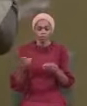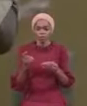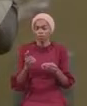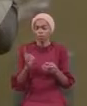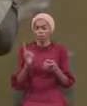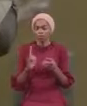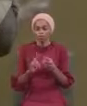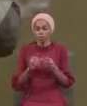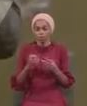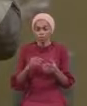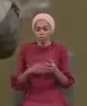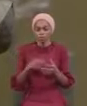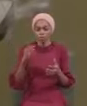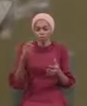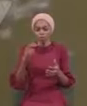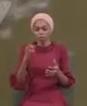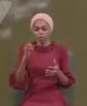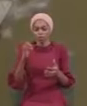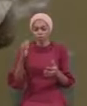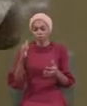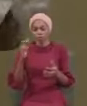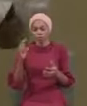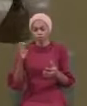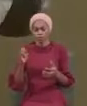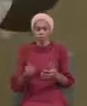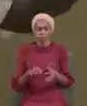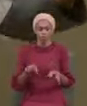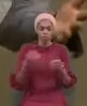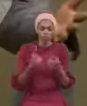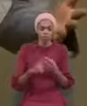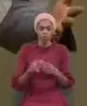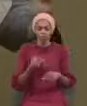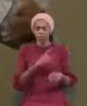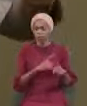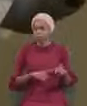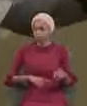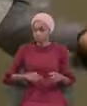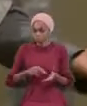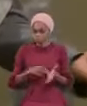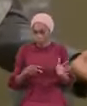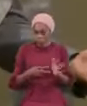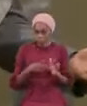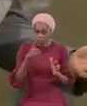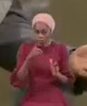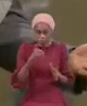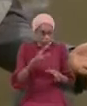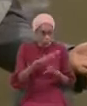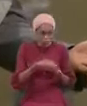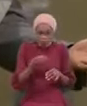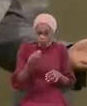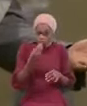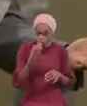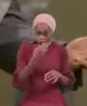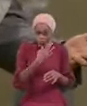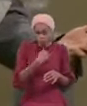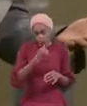notre notre thème ne mangez pas et pour oublier Dieu vous allez manger ce que Dieu vous a pourvu